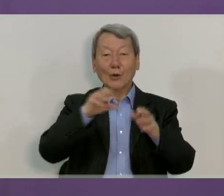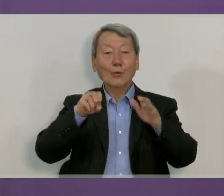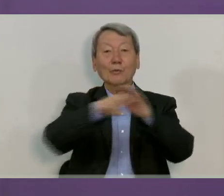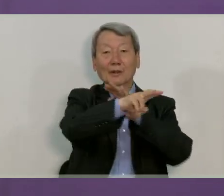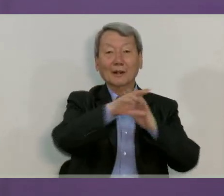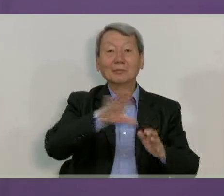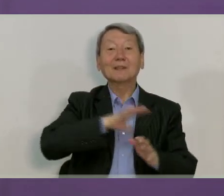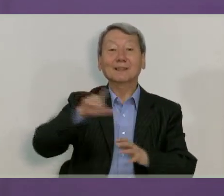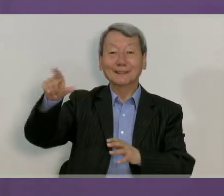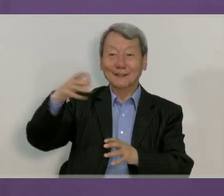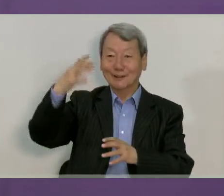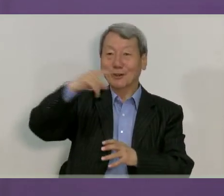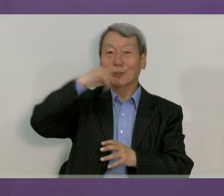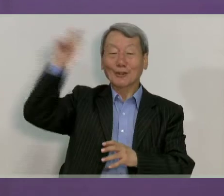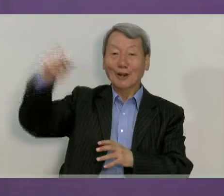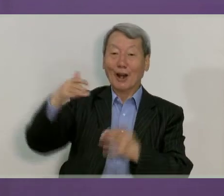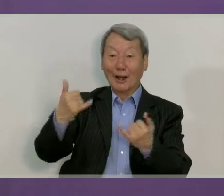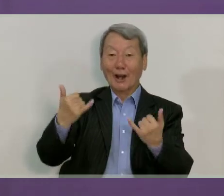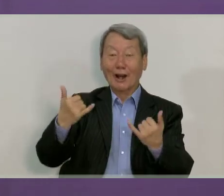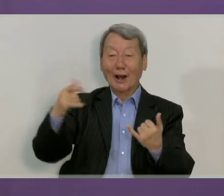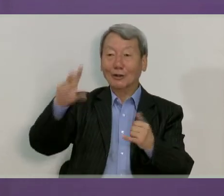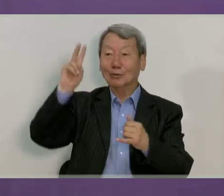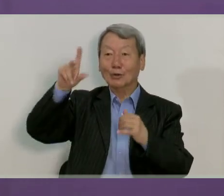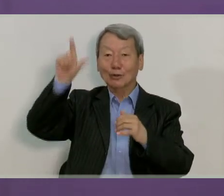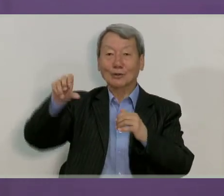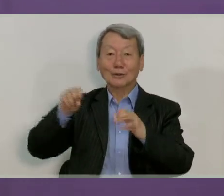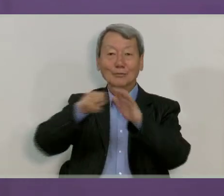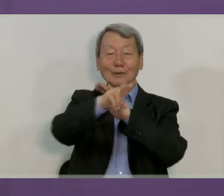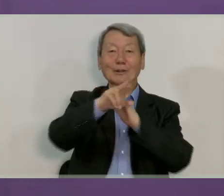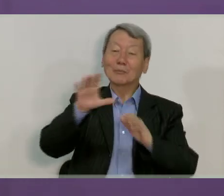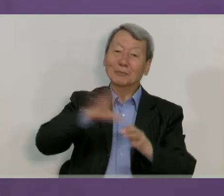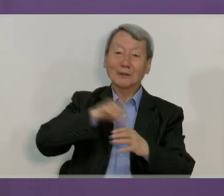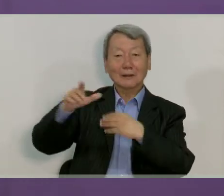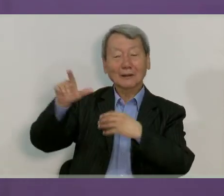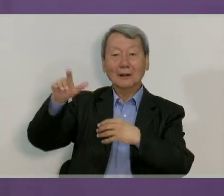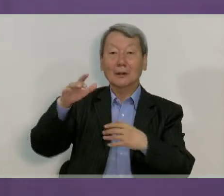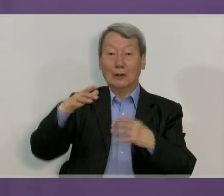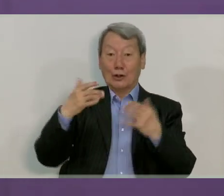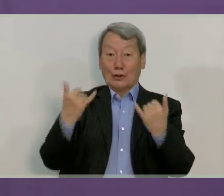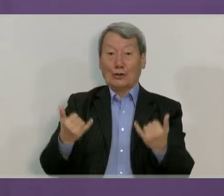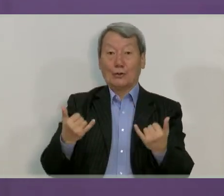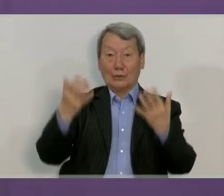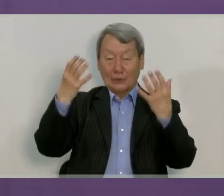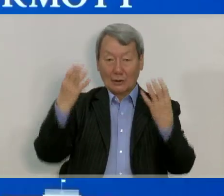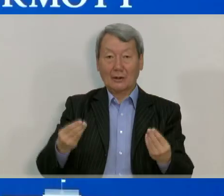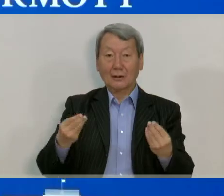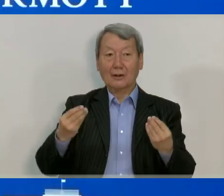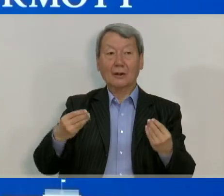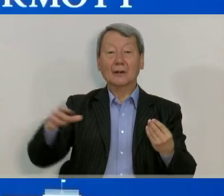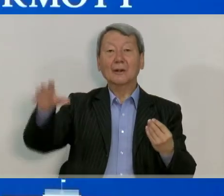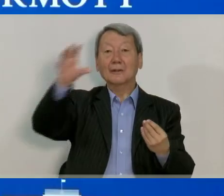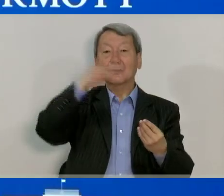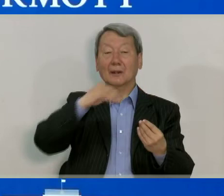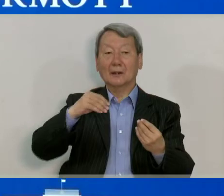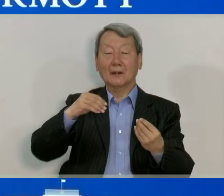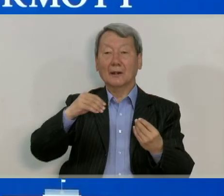убежать. Изменилась ли ситуация в отношении сбежавших? Приняты ли меры? На сегодня меры все